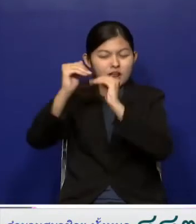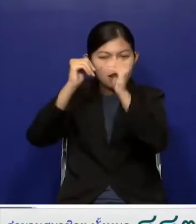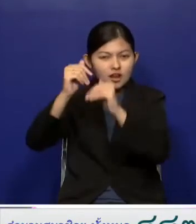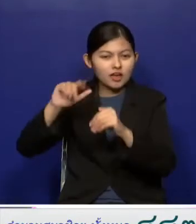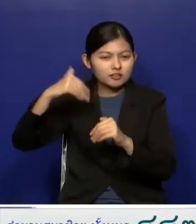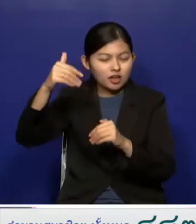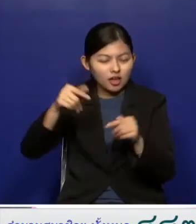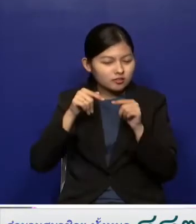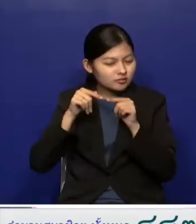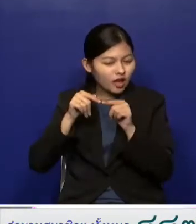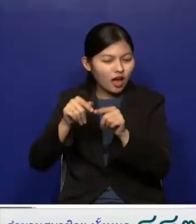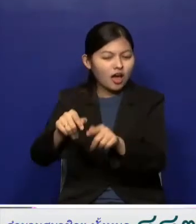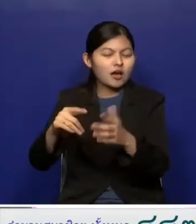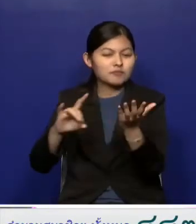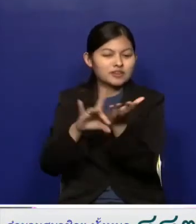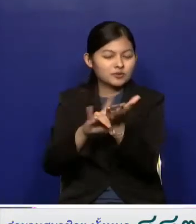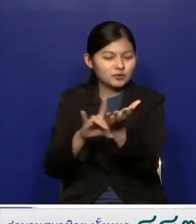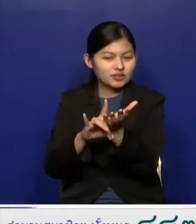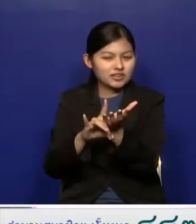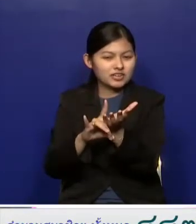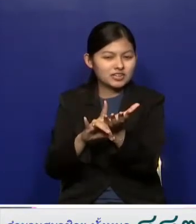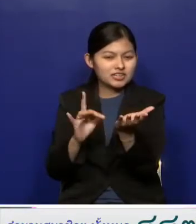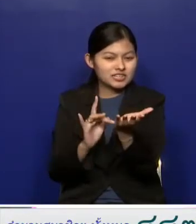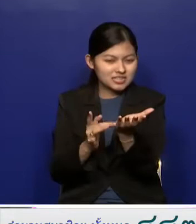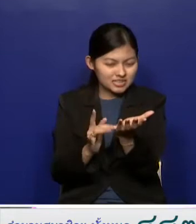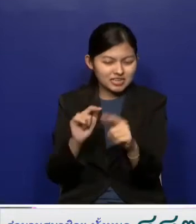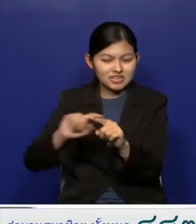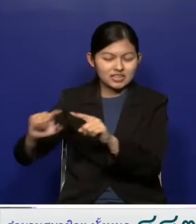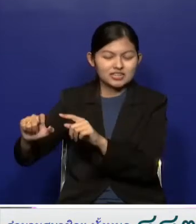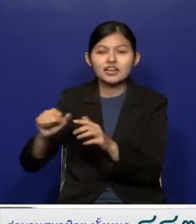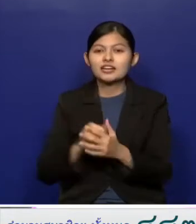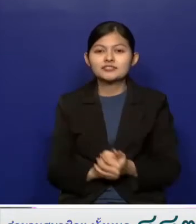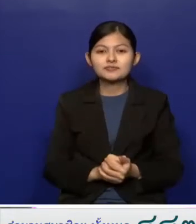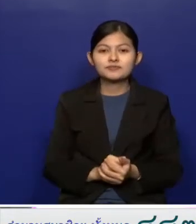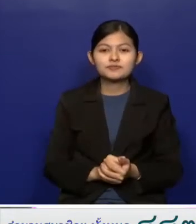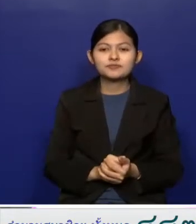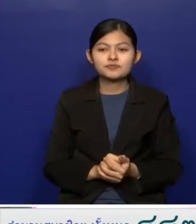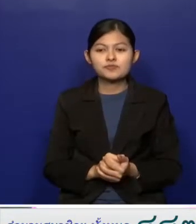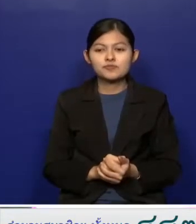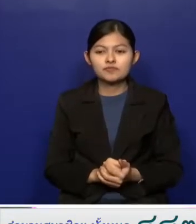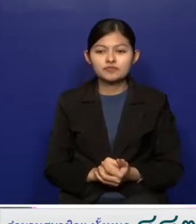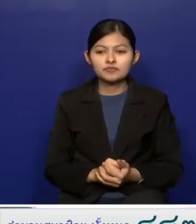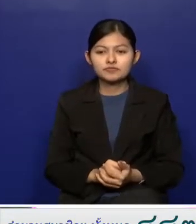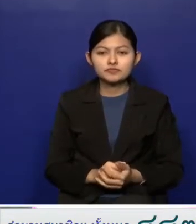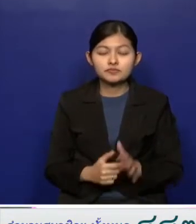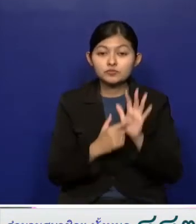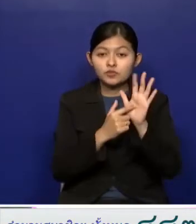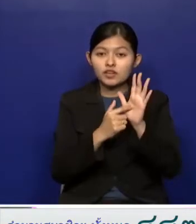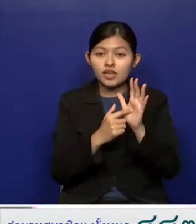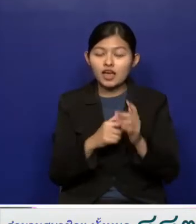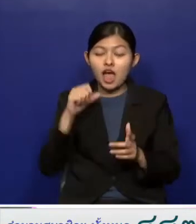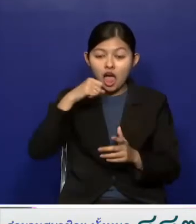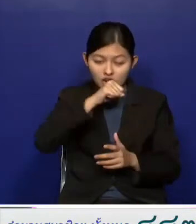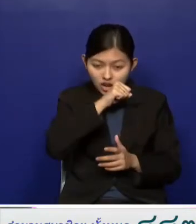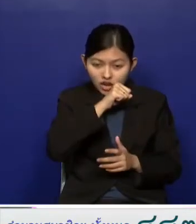ทคโนโลยีที่เปลี่ยนแปลงในปัจจุบันเช่นเราอาจจะนำอ้อยไปหี